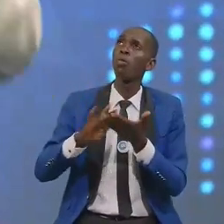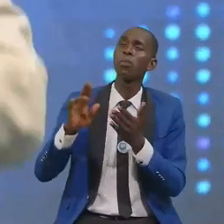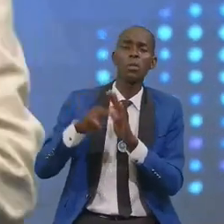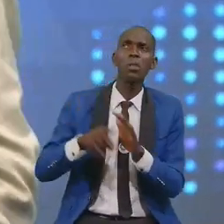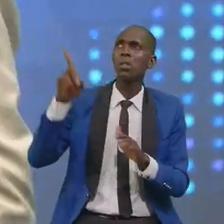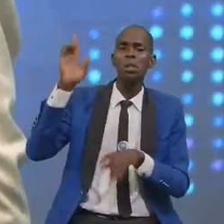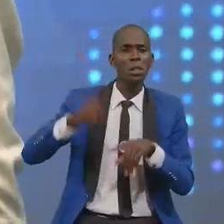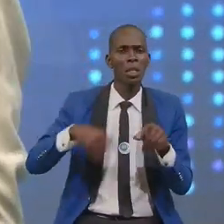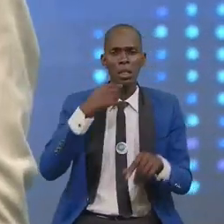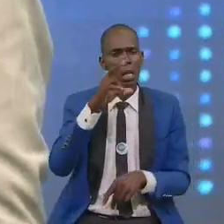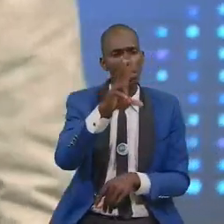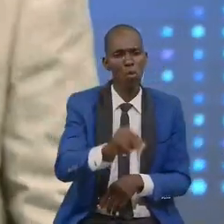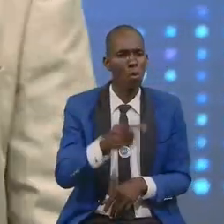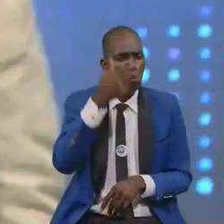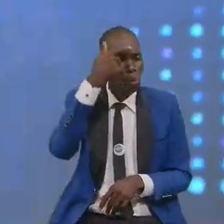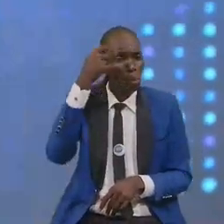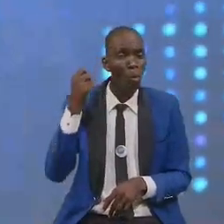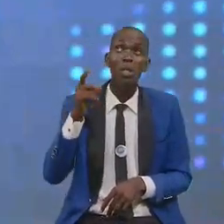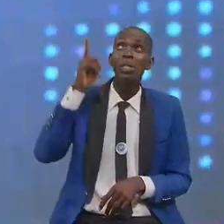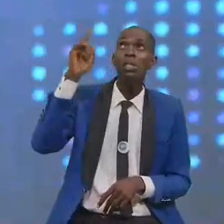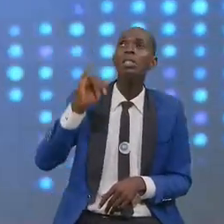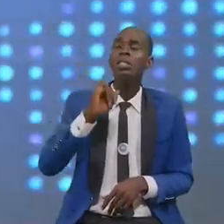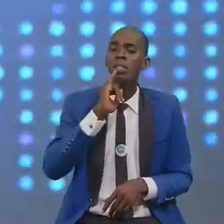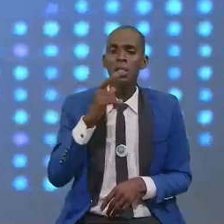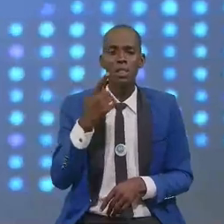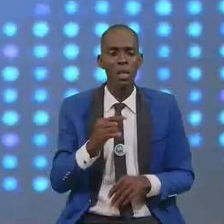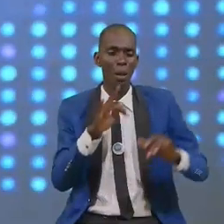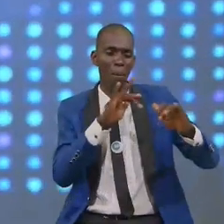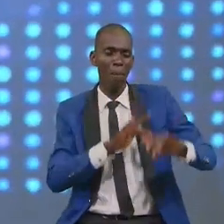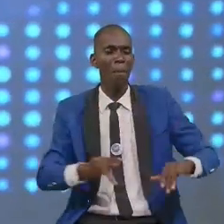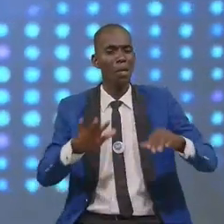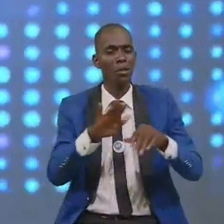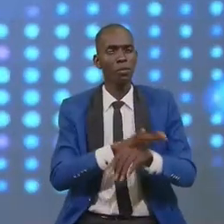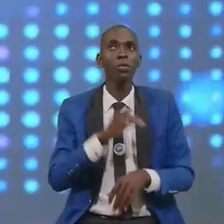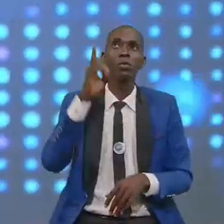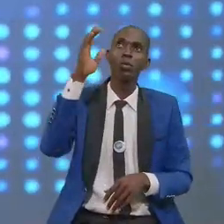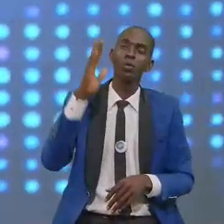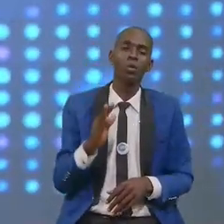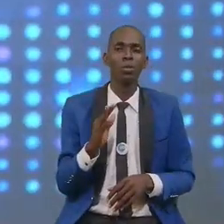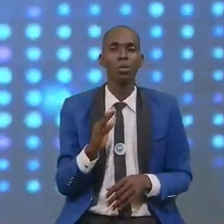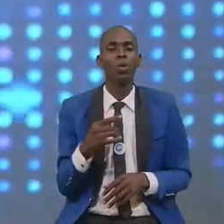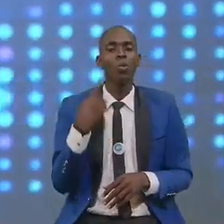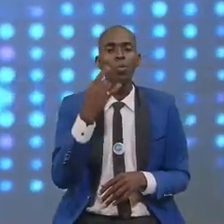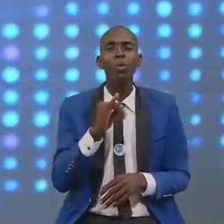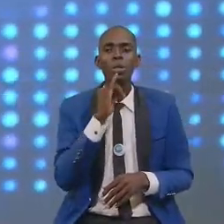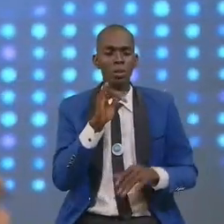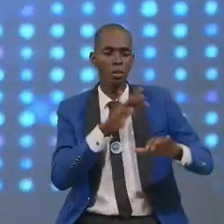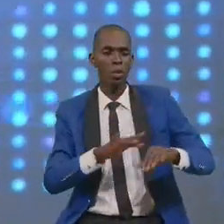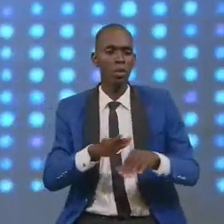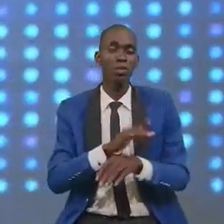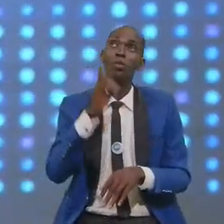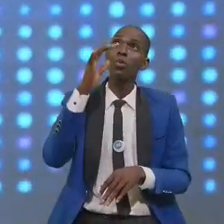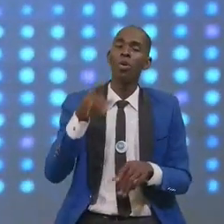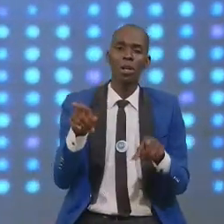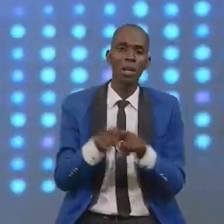déjà il est le Dieu miséricordieux qui est qui est ce Dieu qui pardonne comme